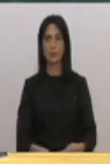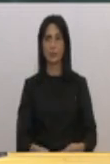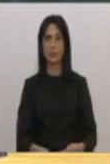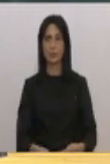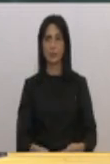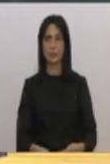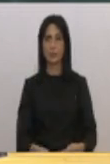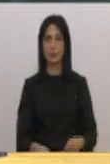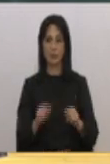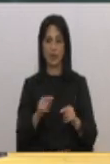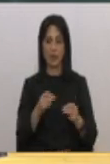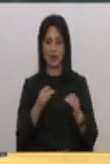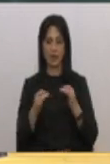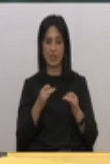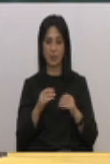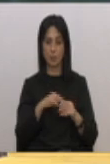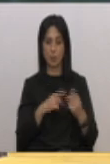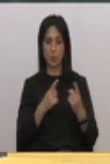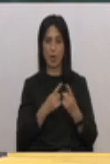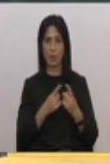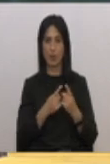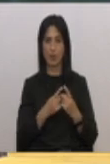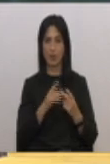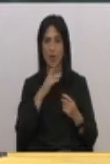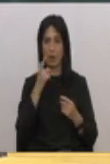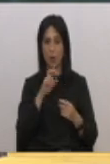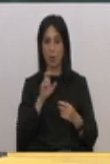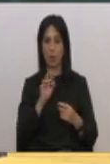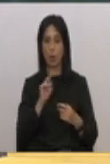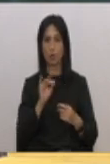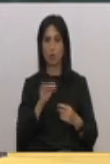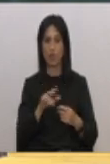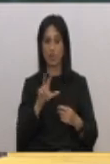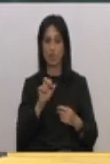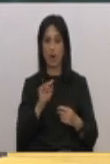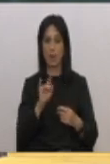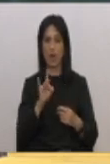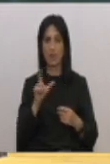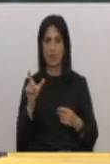Ak, gvesa obrobodne, colegebi, habatoni Bokucha, habatoni Japaridze,